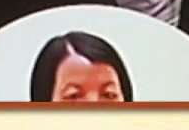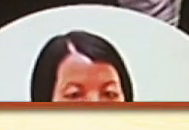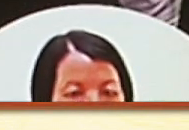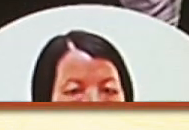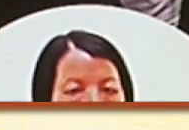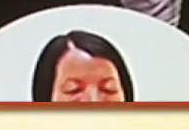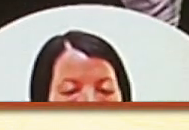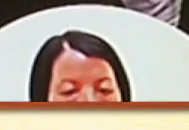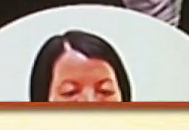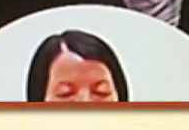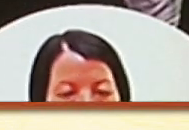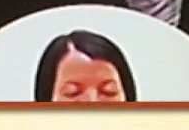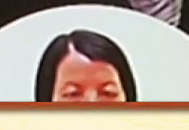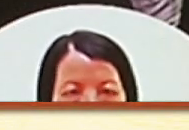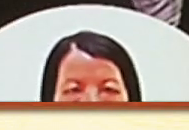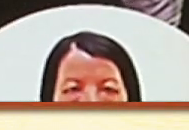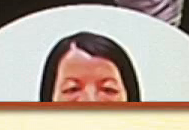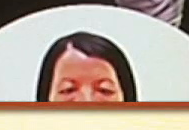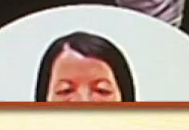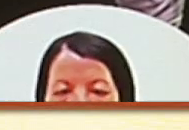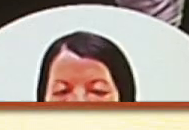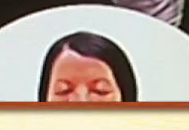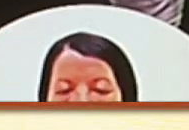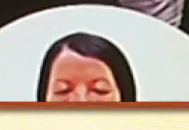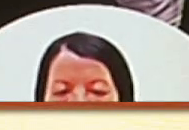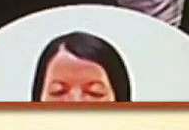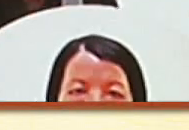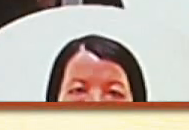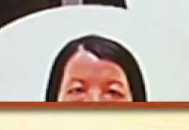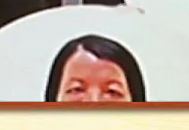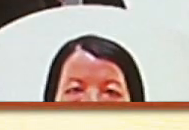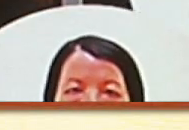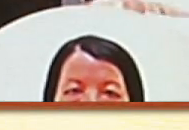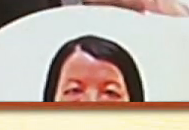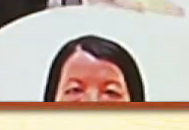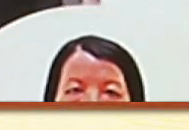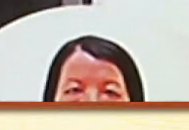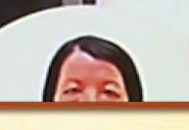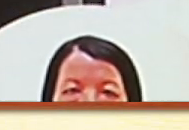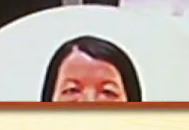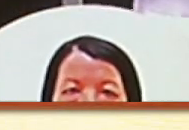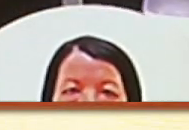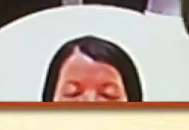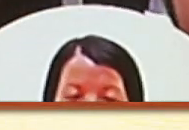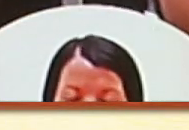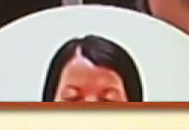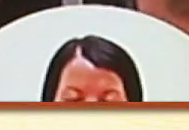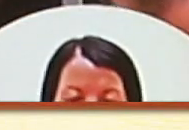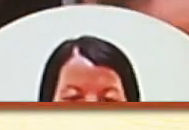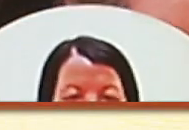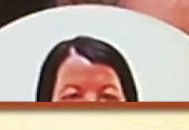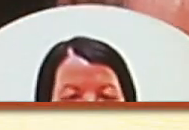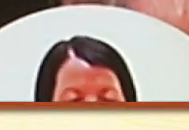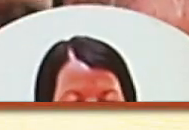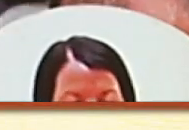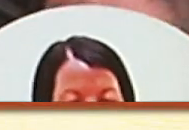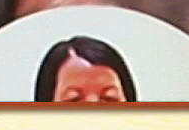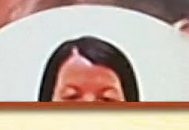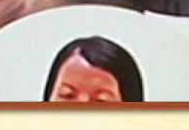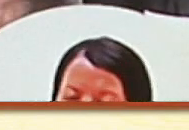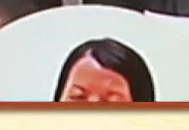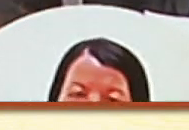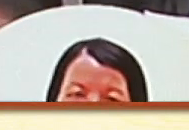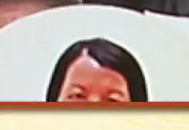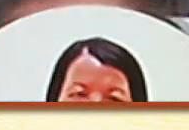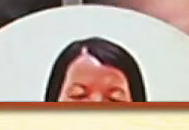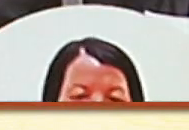啦，他很明显不敢讲嘛。 我不敢讲，为什么不敢 讲？好，那你讲啊，快讲。 目前为止，这是假设性问题，这是标准答案。你知道为什么？